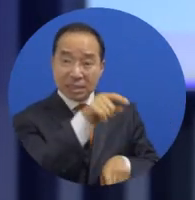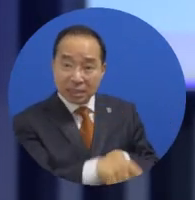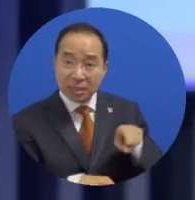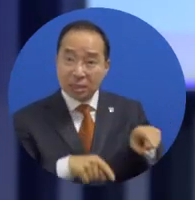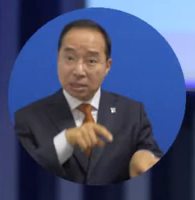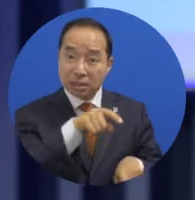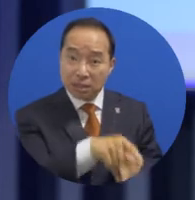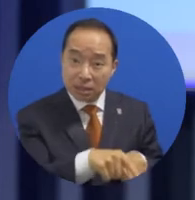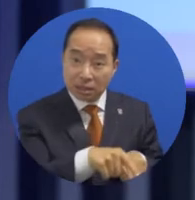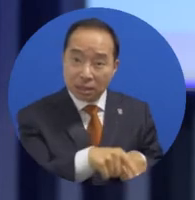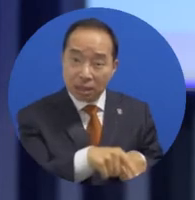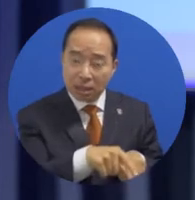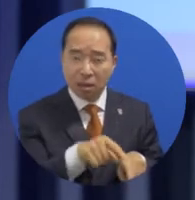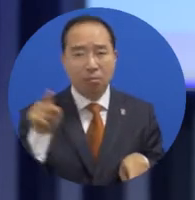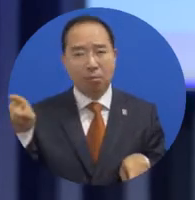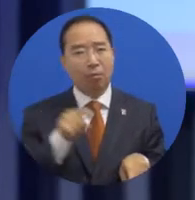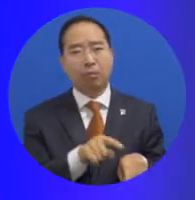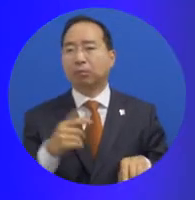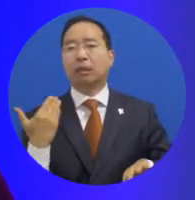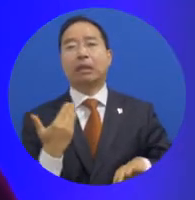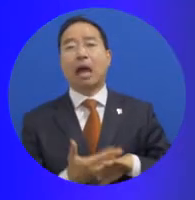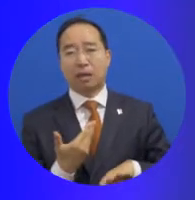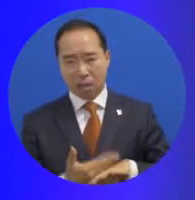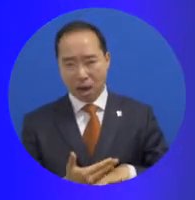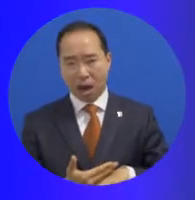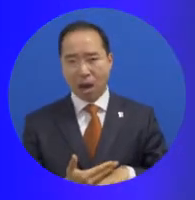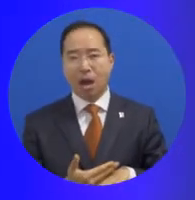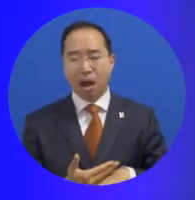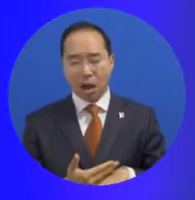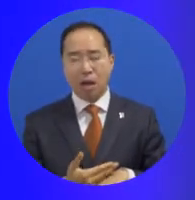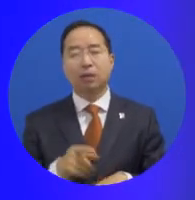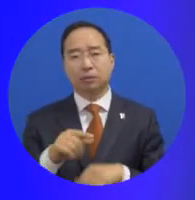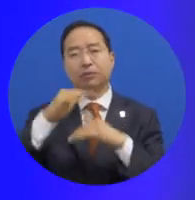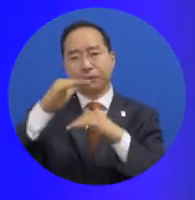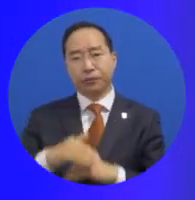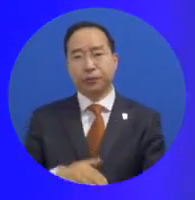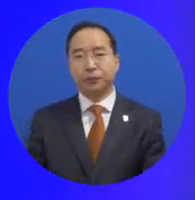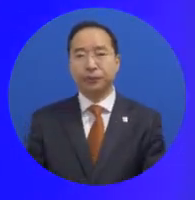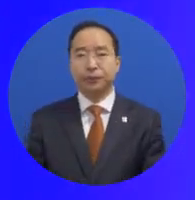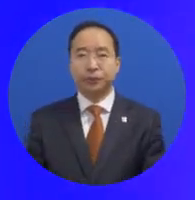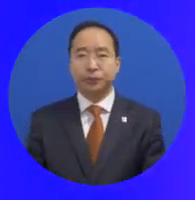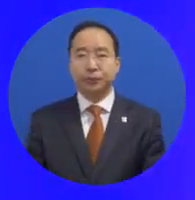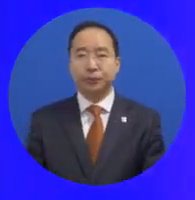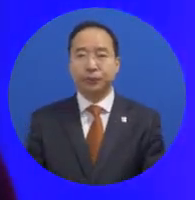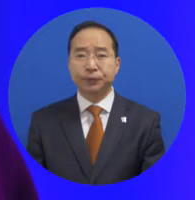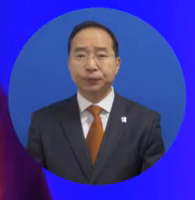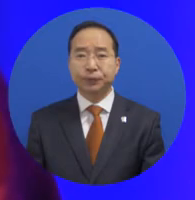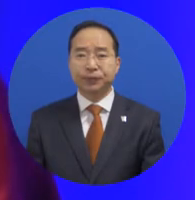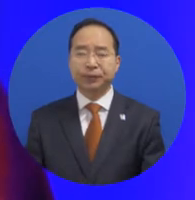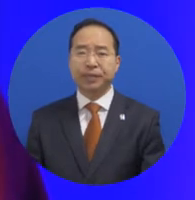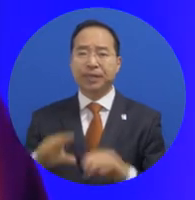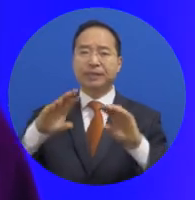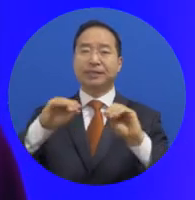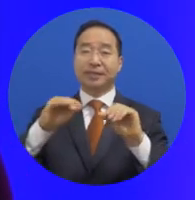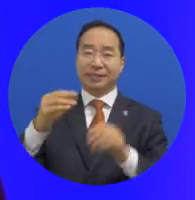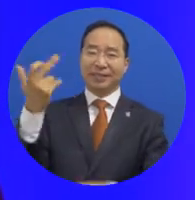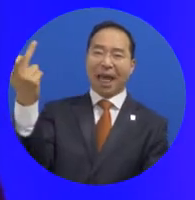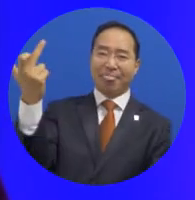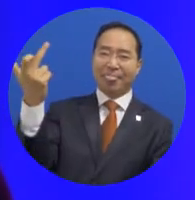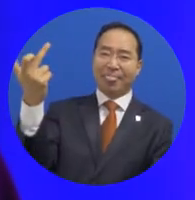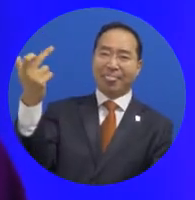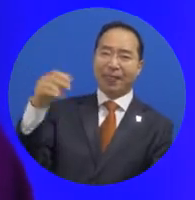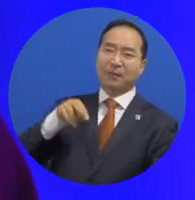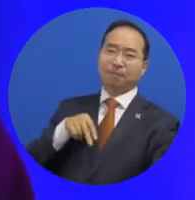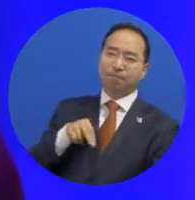직접 걷거나 그 일을 하는 건 정말 천지 차이다 라는 얘기인데요. 제가 지리산에 가서 이